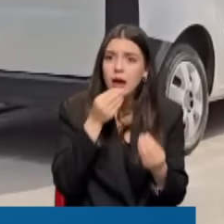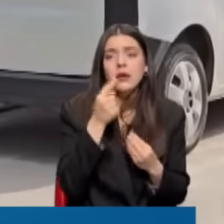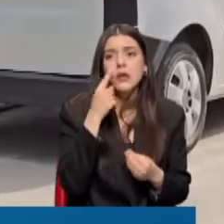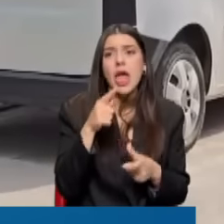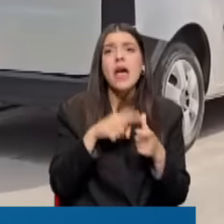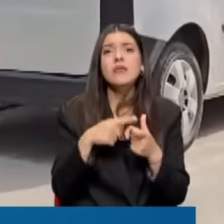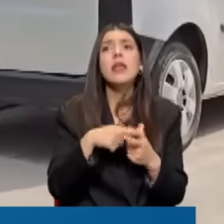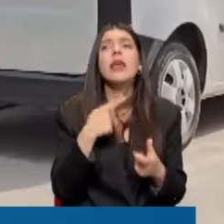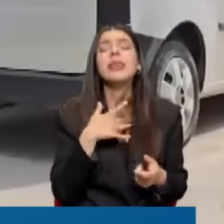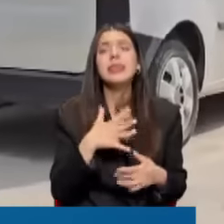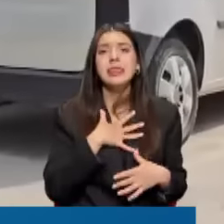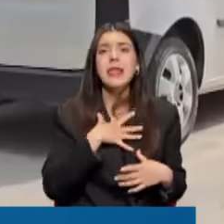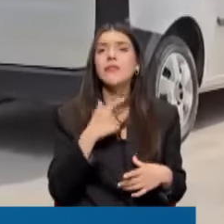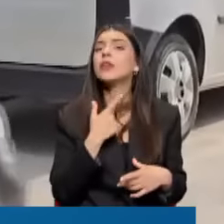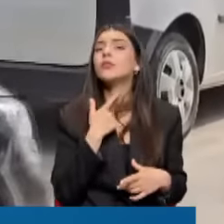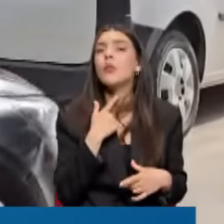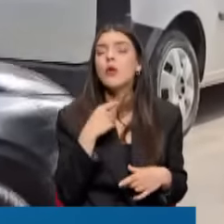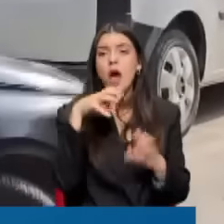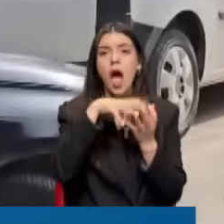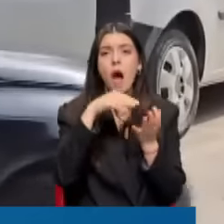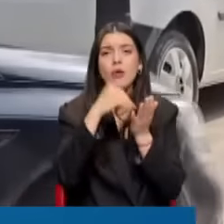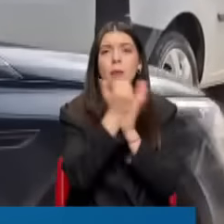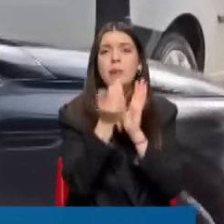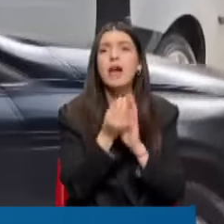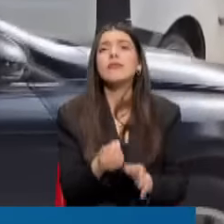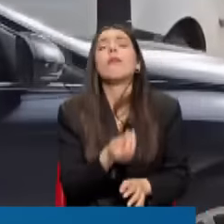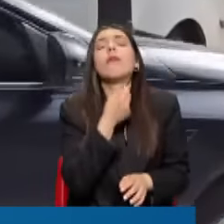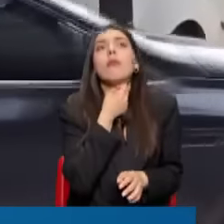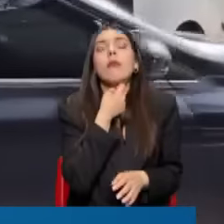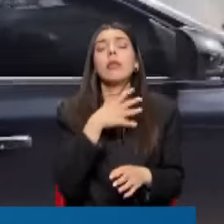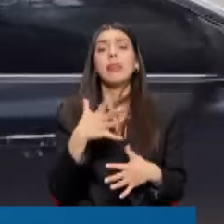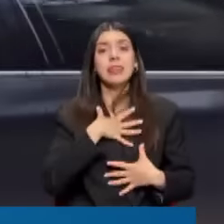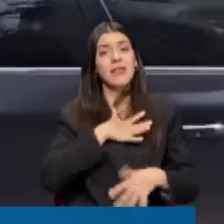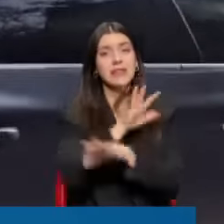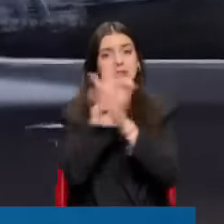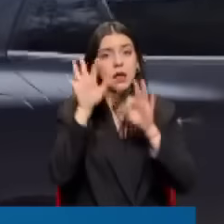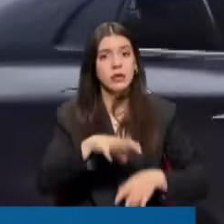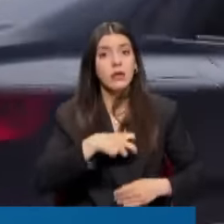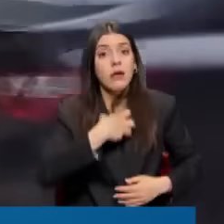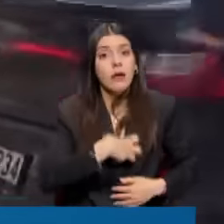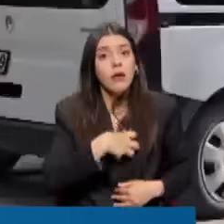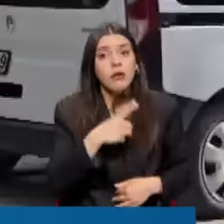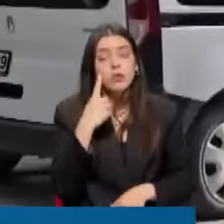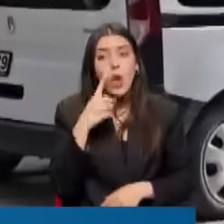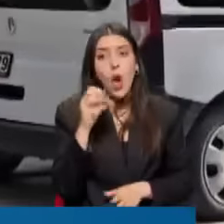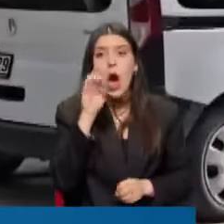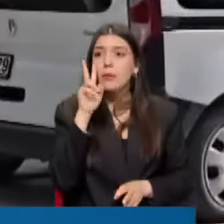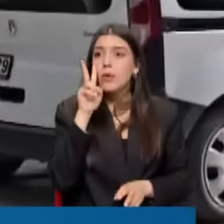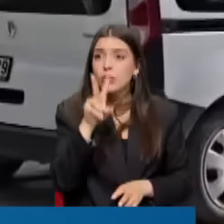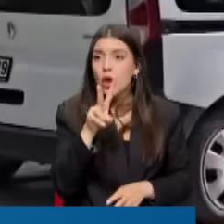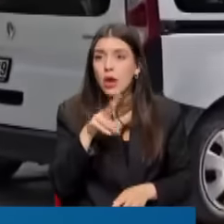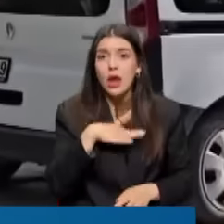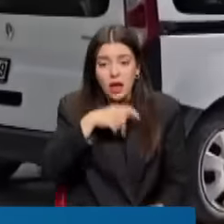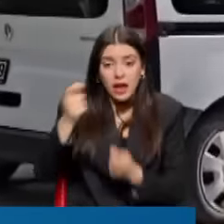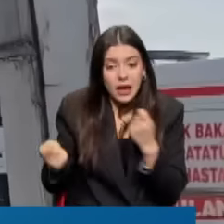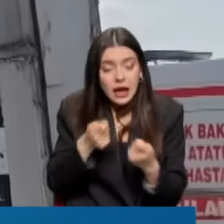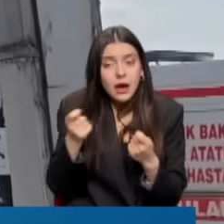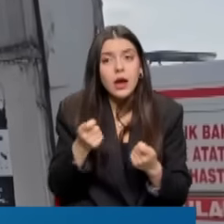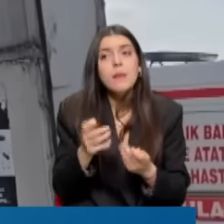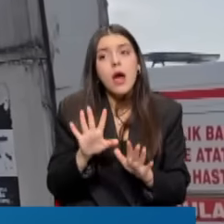eftelya'nın nefes borusun hamburger parçası kaçtı nefessiz kalan küçük kızı gören öğretmenler müdahalede bulunmaya